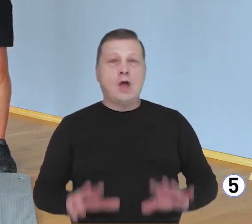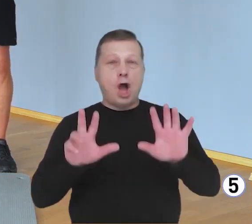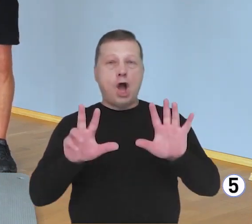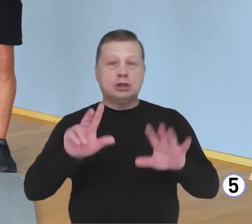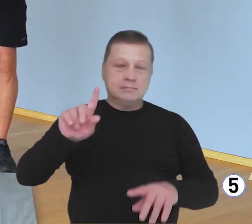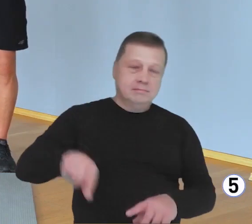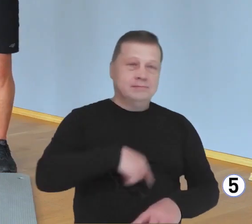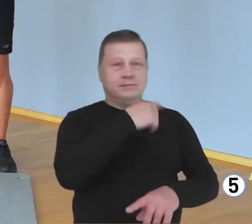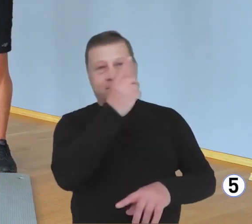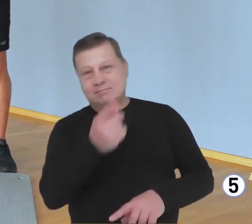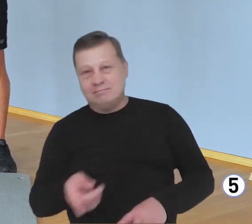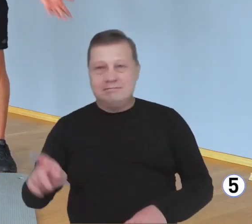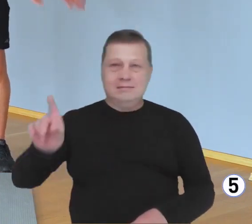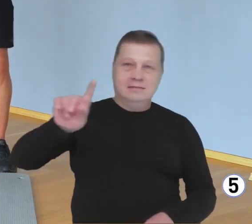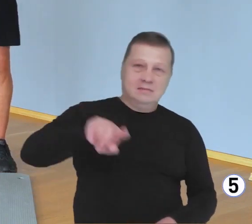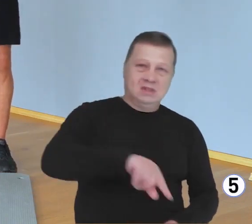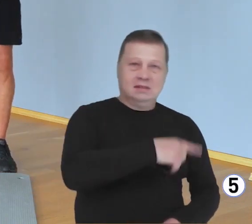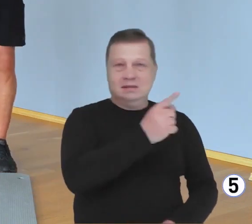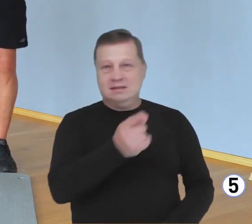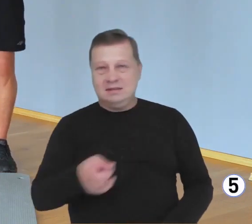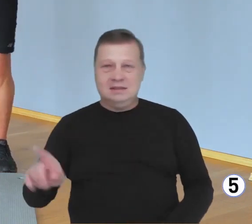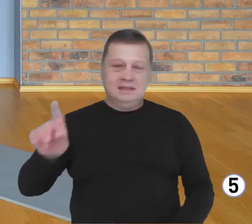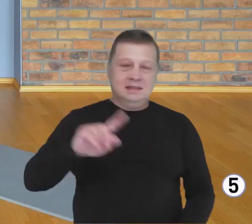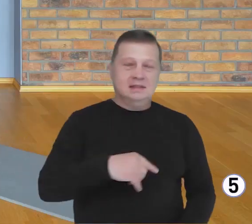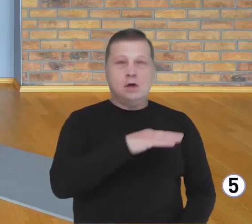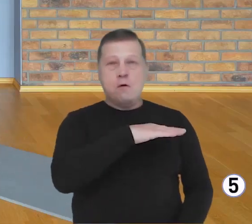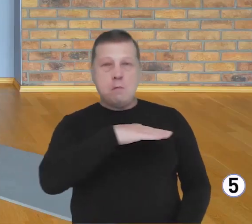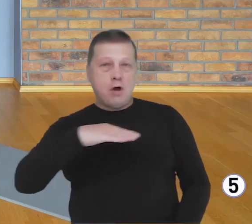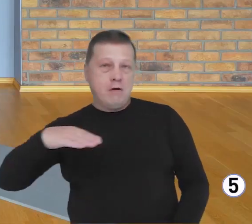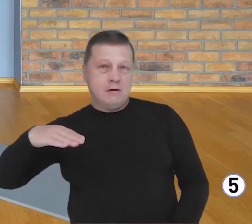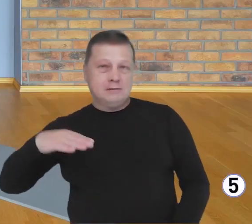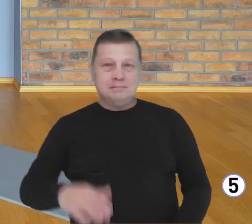Wykonujemy ósemki w poziomie.